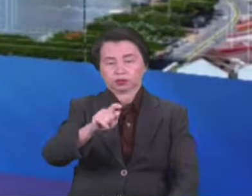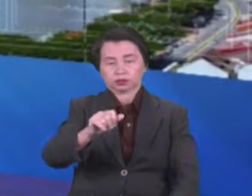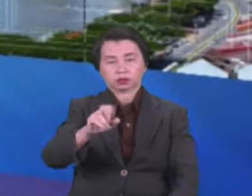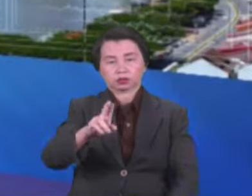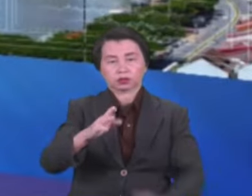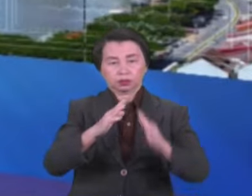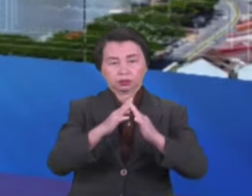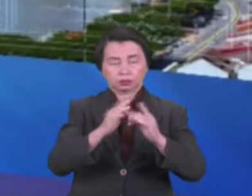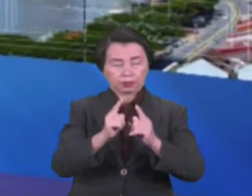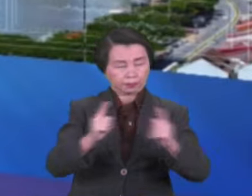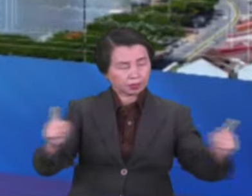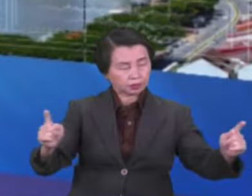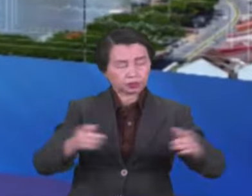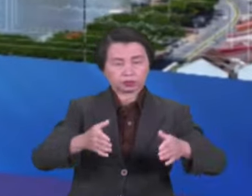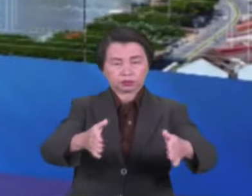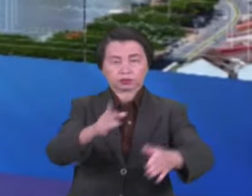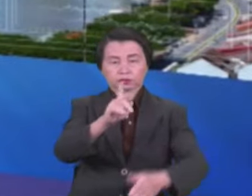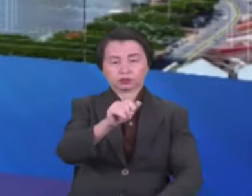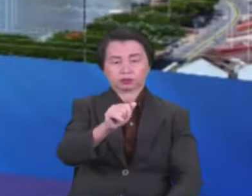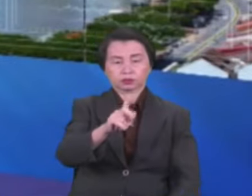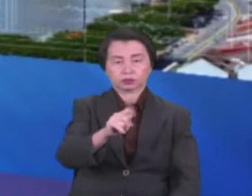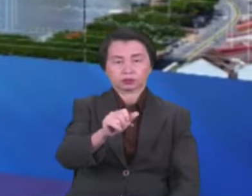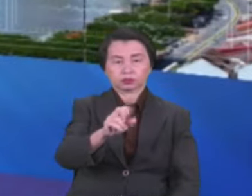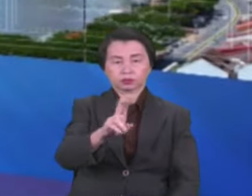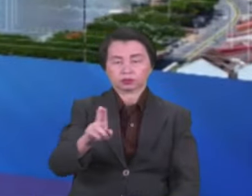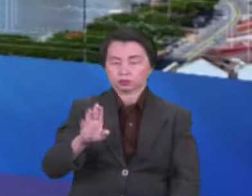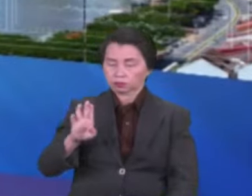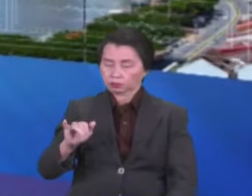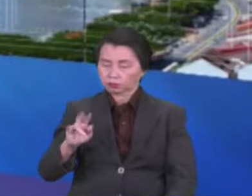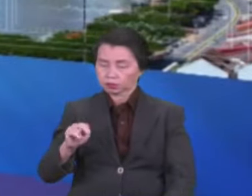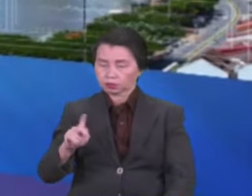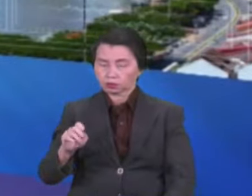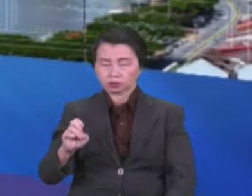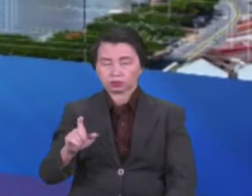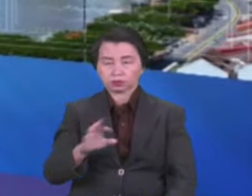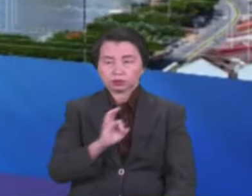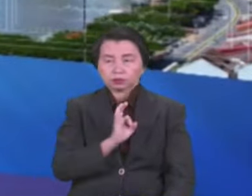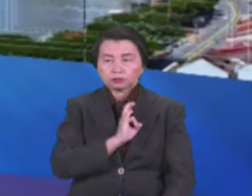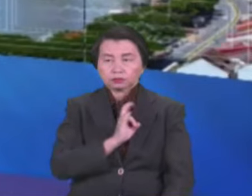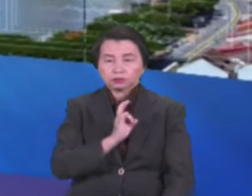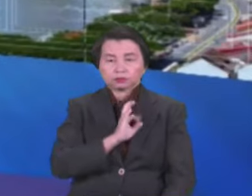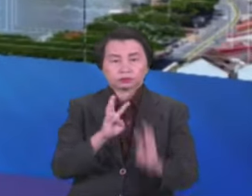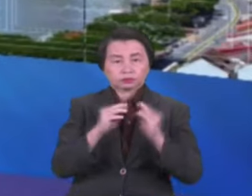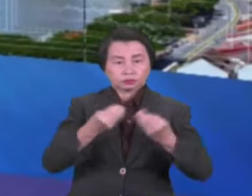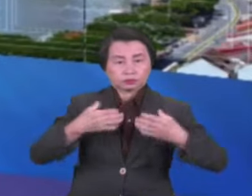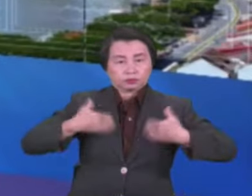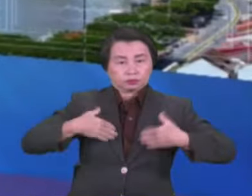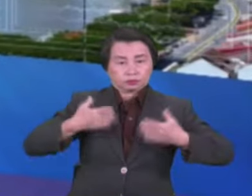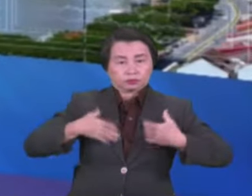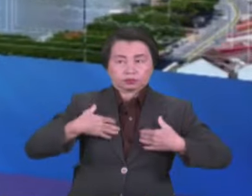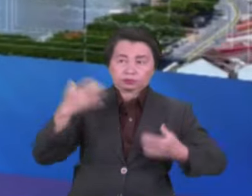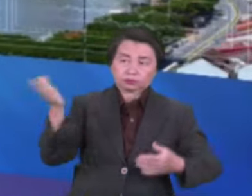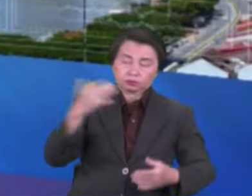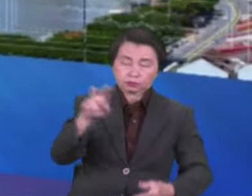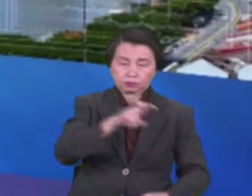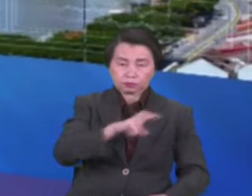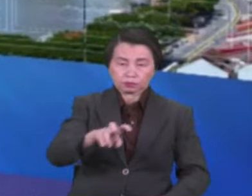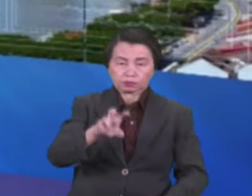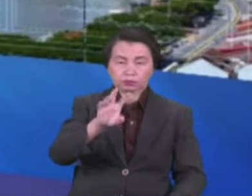rumah panjang Vicky, Jalan Tatau Bintulu. Keterujaan masyarakat di sini bersama-sama memeriahkan showcase Kembara